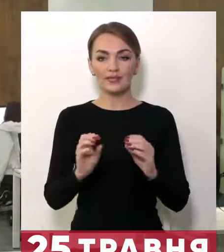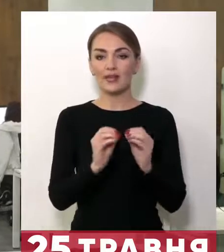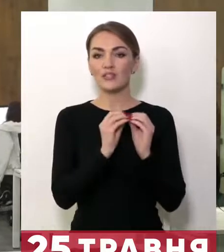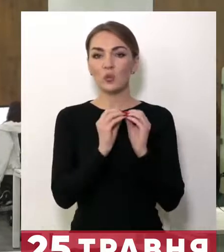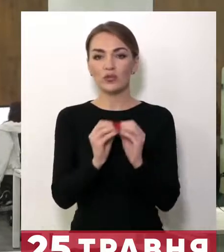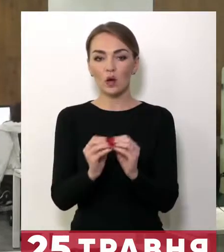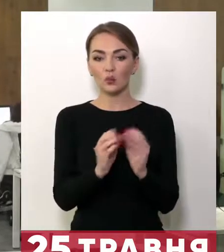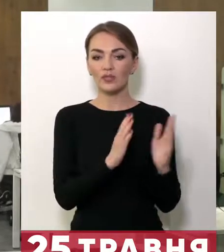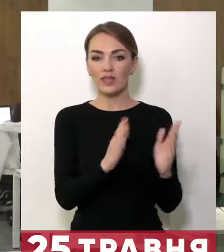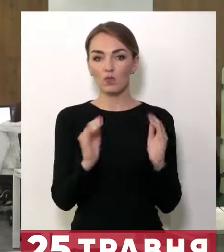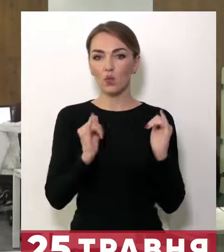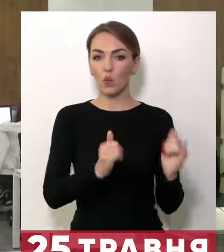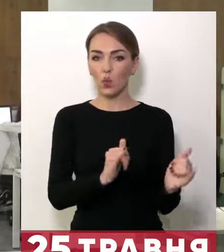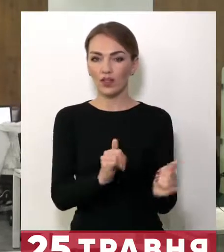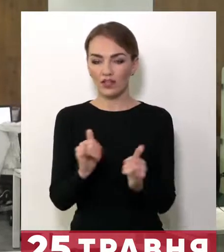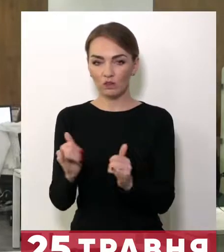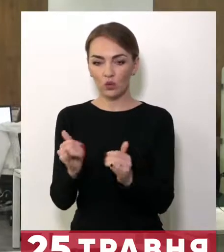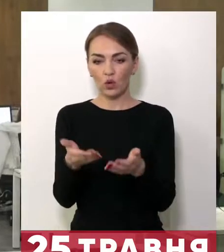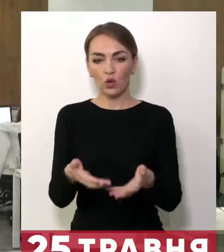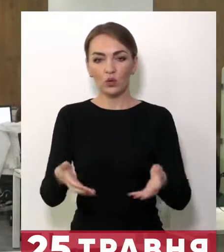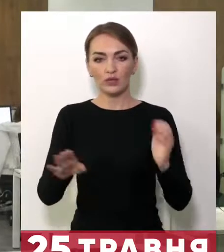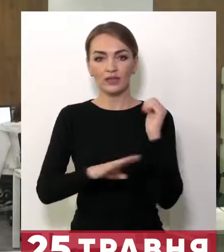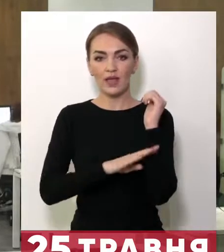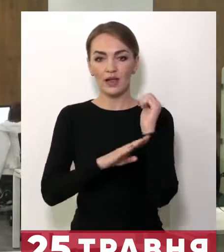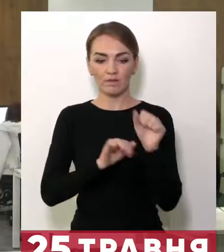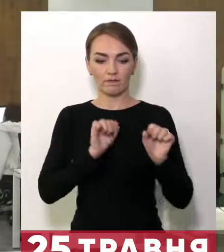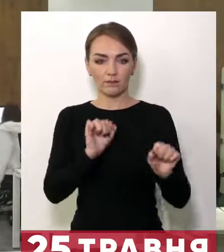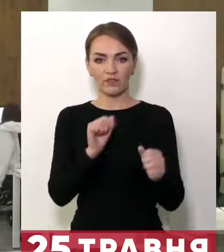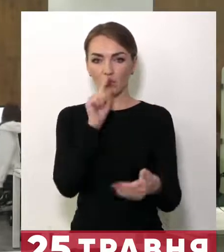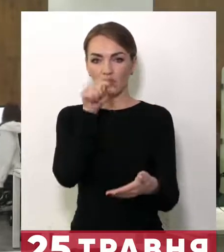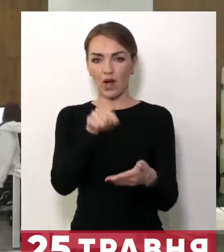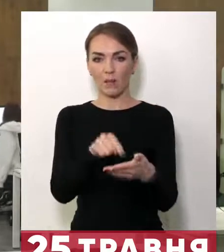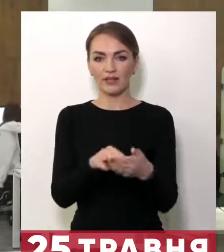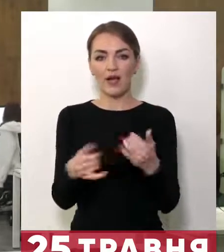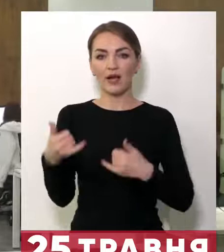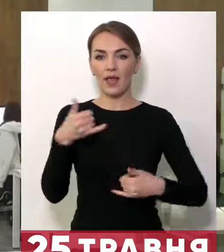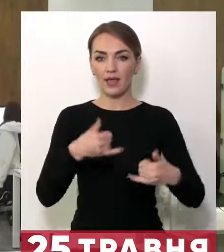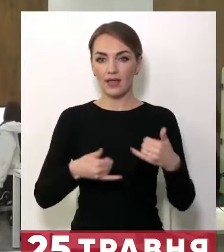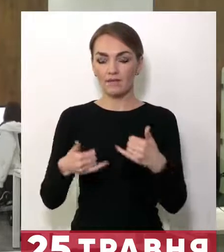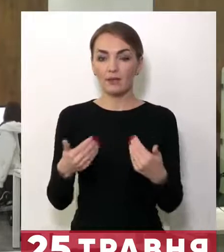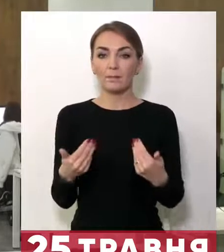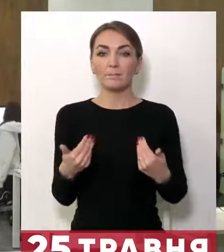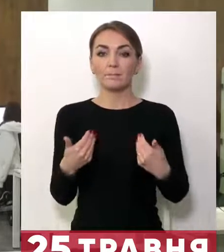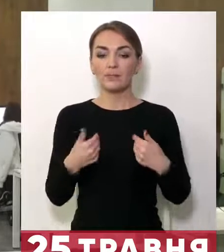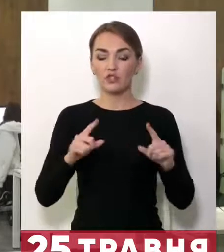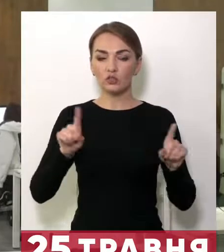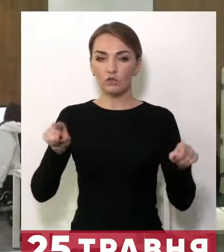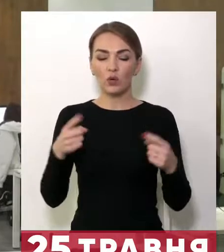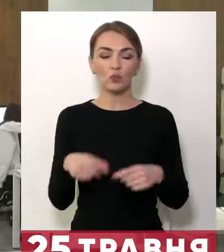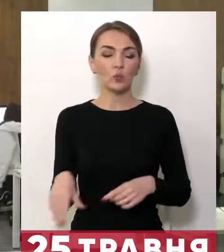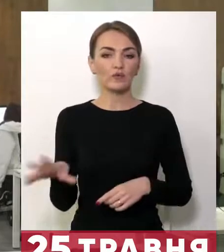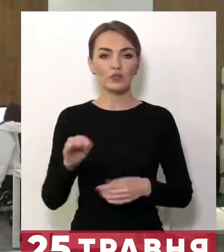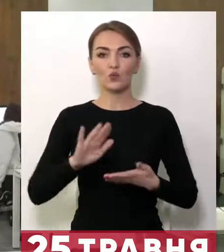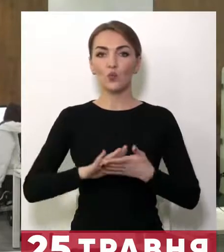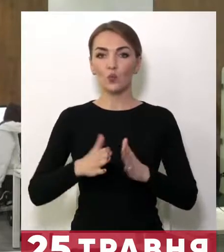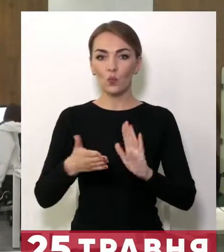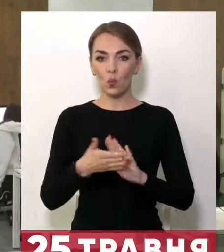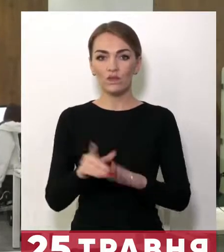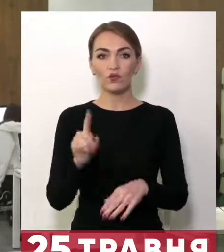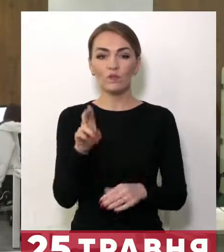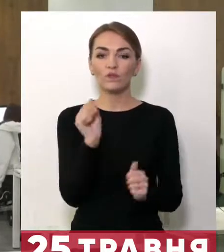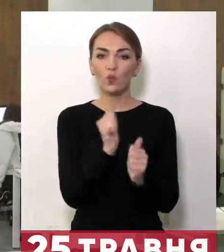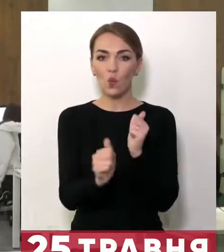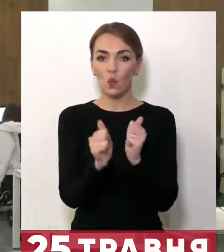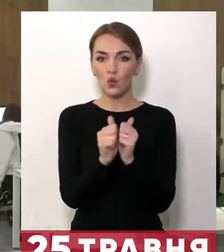систему поліву, лунки дерев будуть захищені від потраплення реагентів. Тобто ми створимо всі умови, щоб